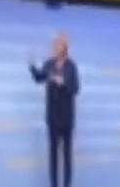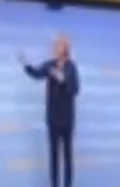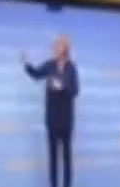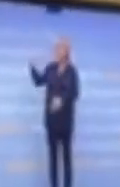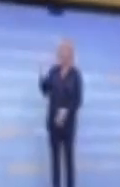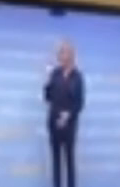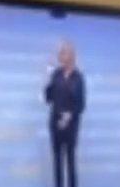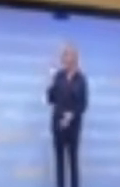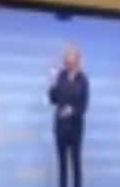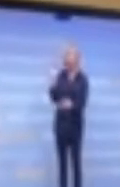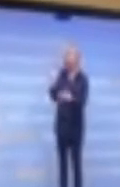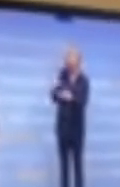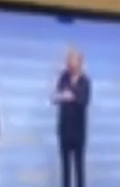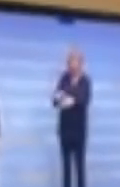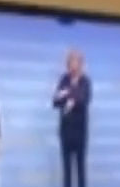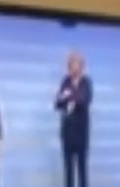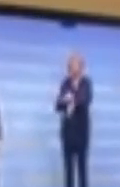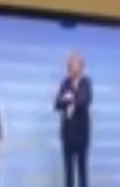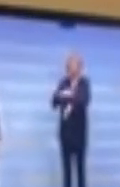kan alleen nog tot